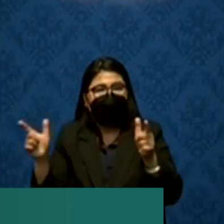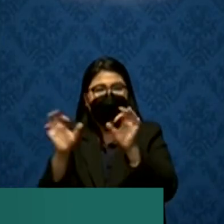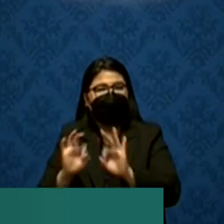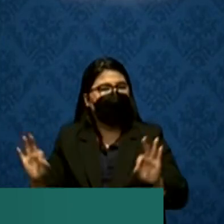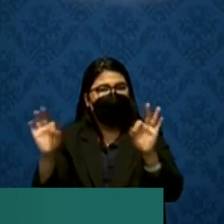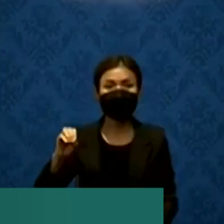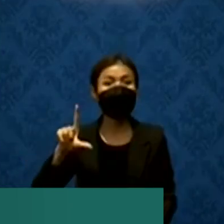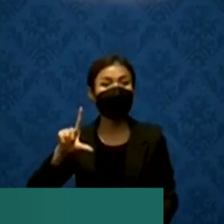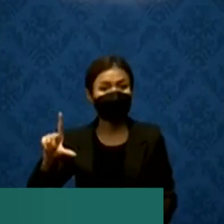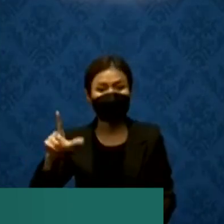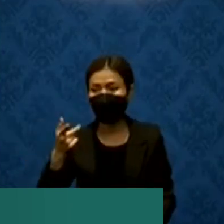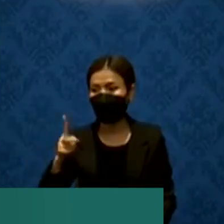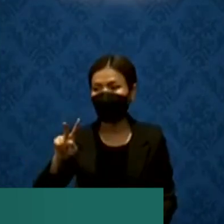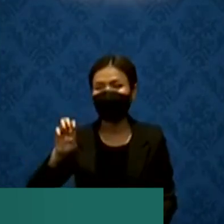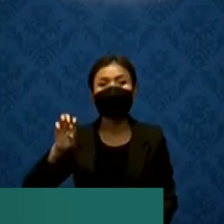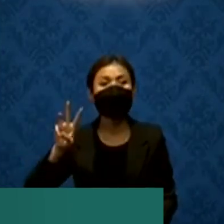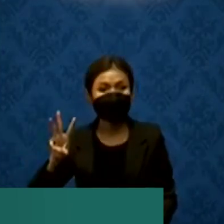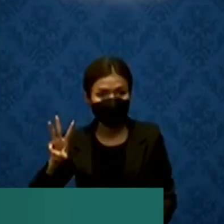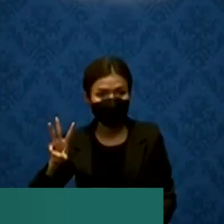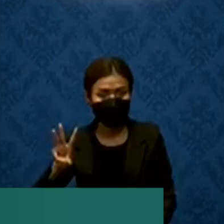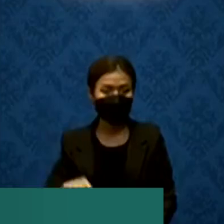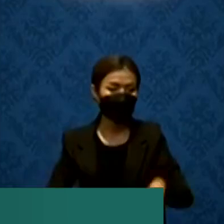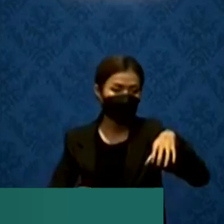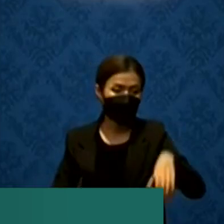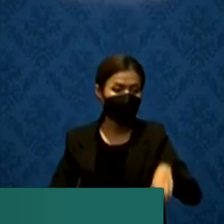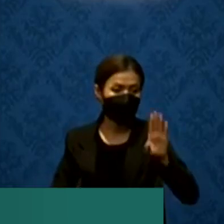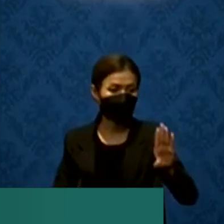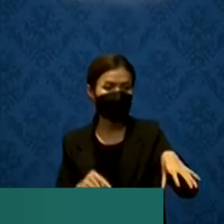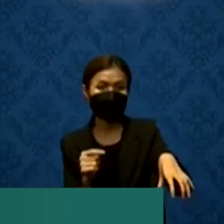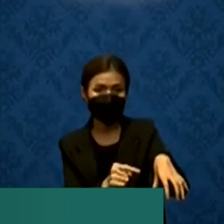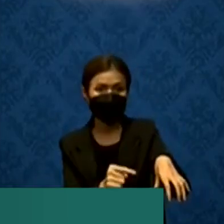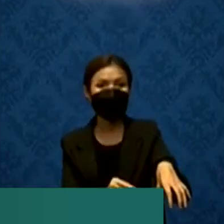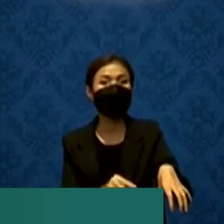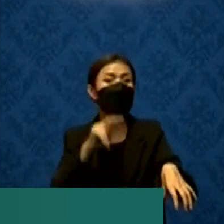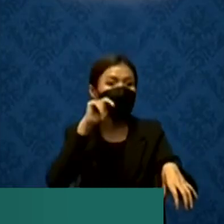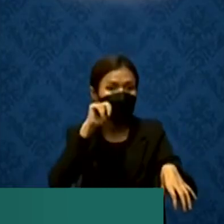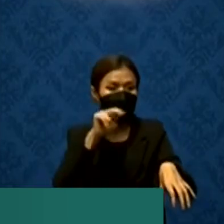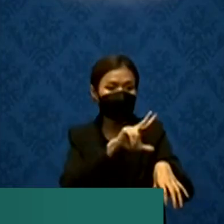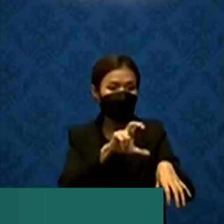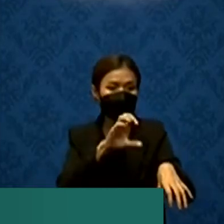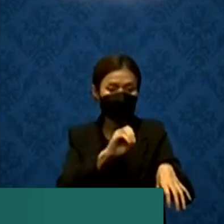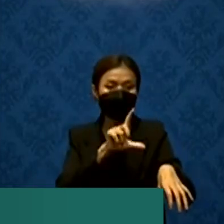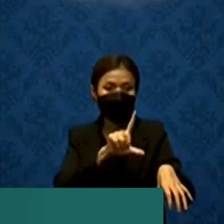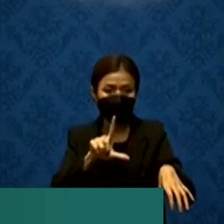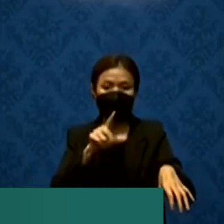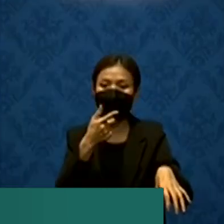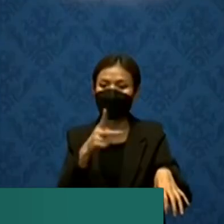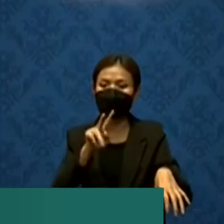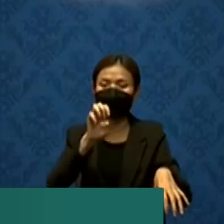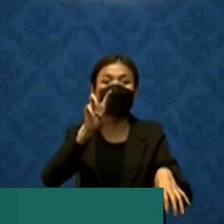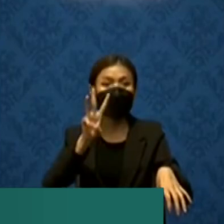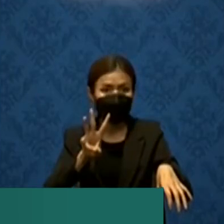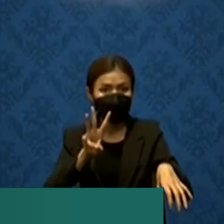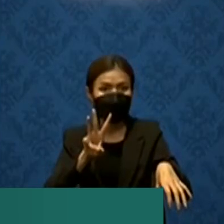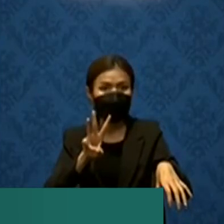โปร่งใสถูกไหมครับมันกลายเป็นว่าไปดำเนินการนะครับแล้วก็ทำลับๆล่อๆนะครับไปเอาบริษั